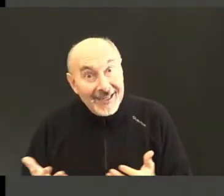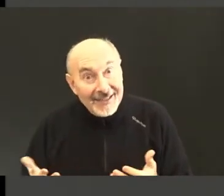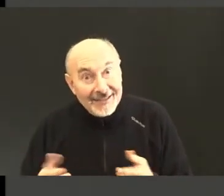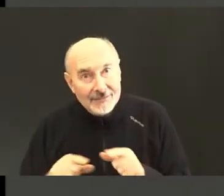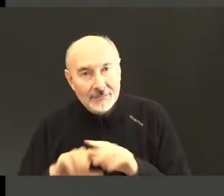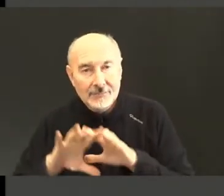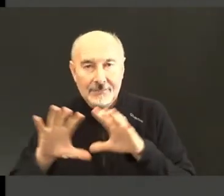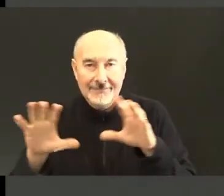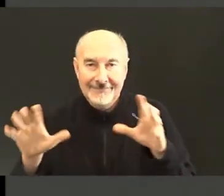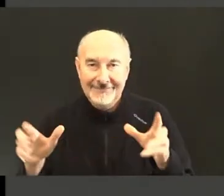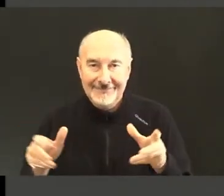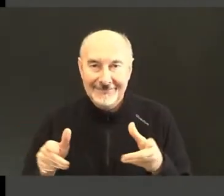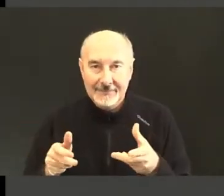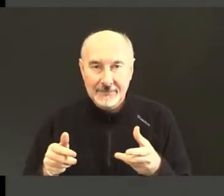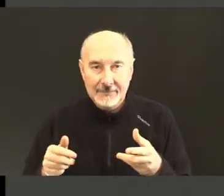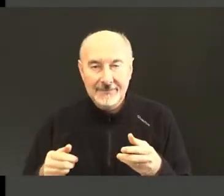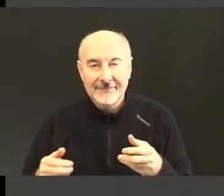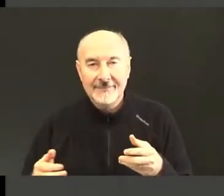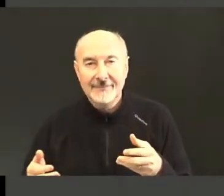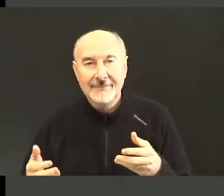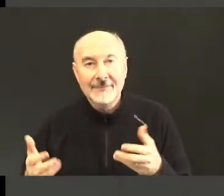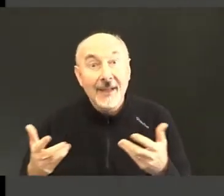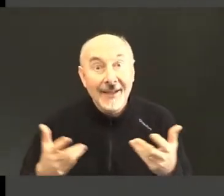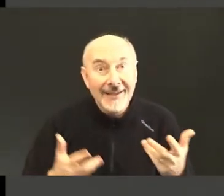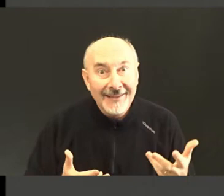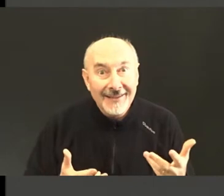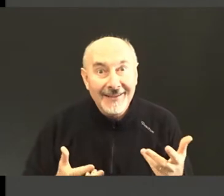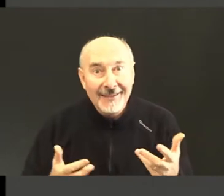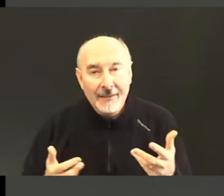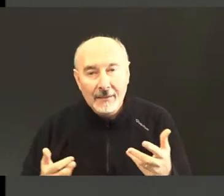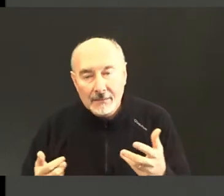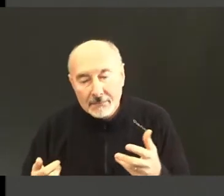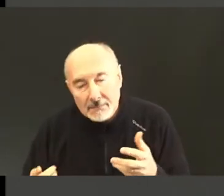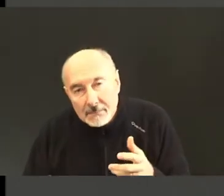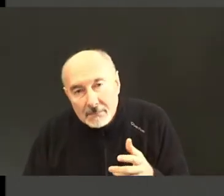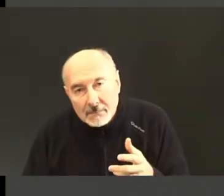L'unità di buoni e meno buoni,